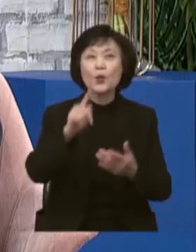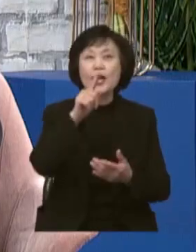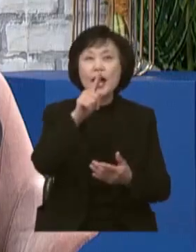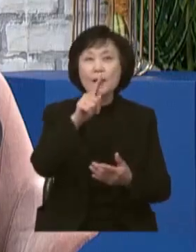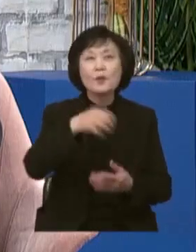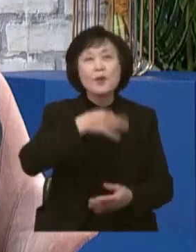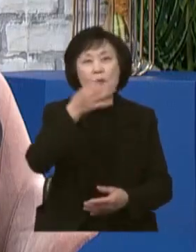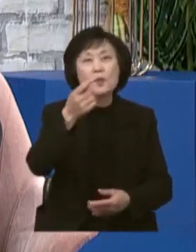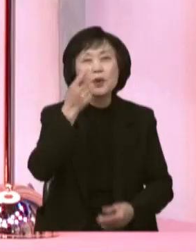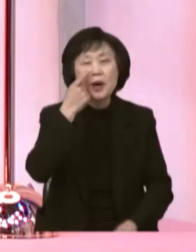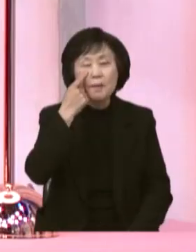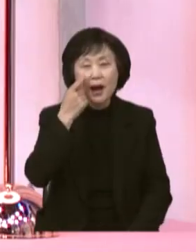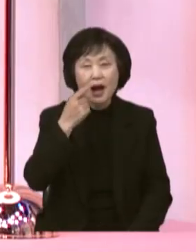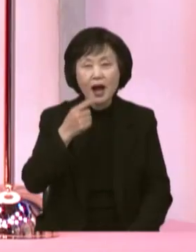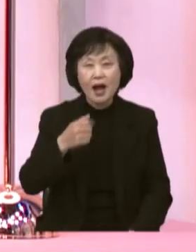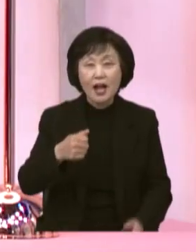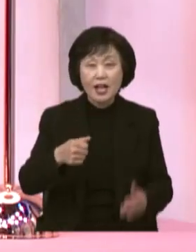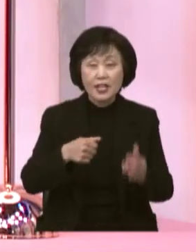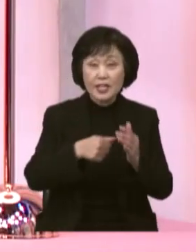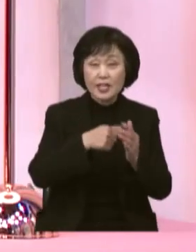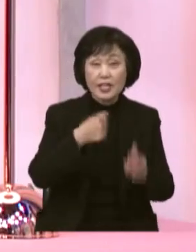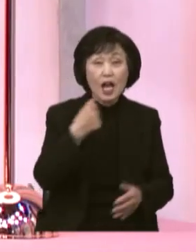뭐요? 그